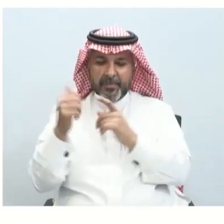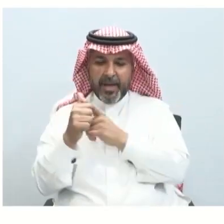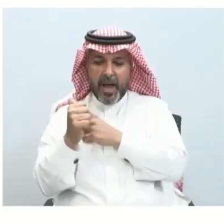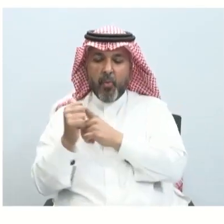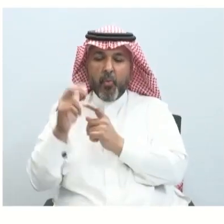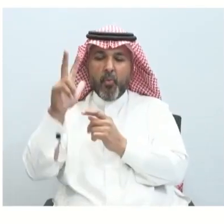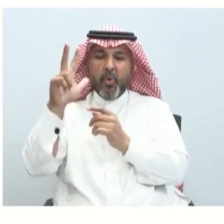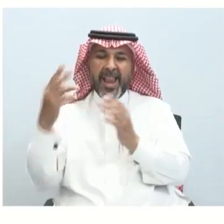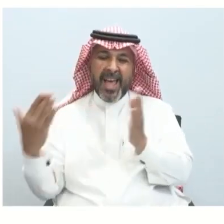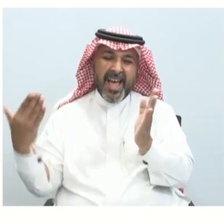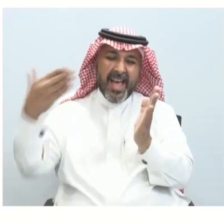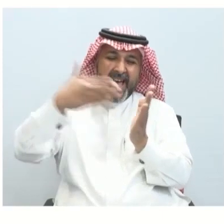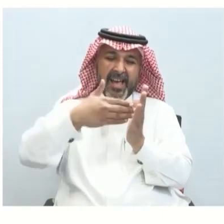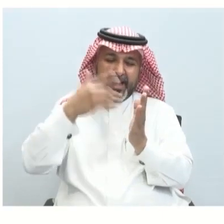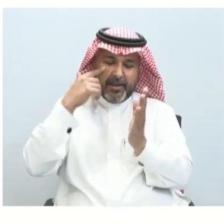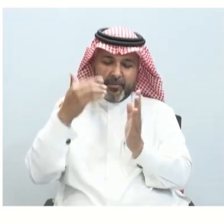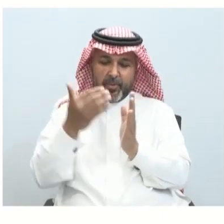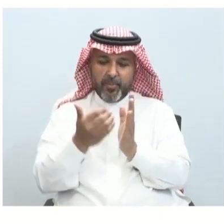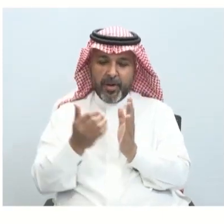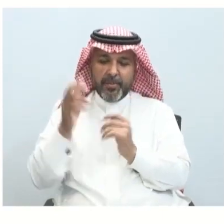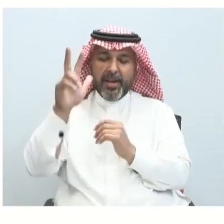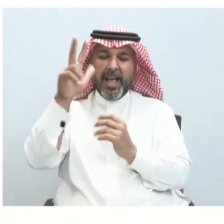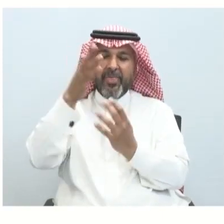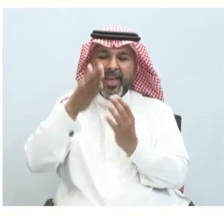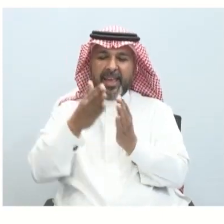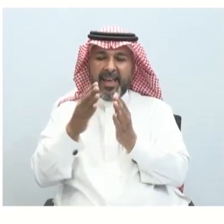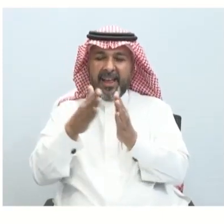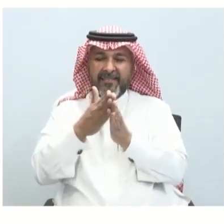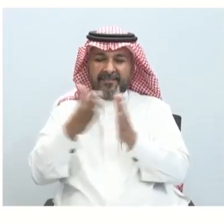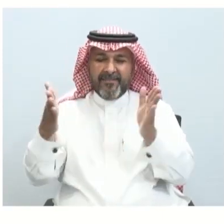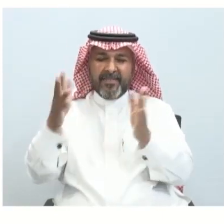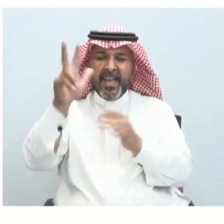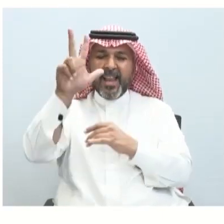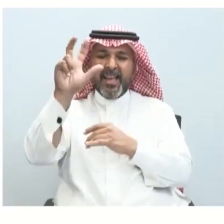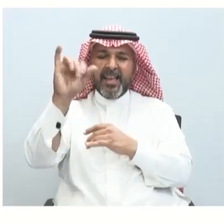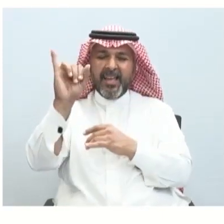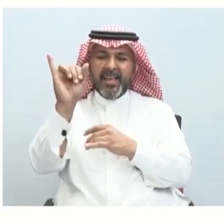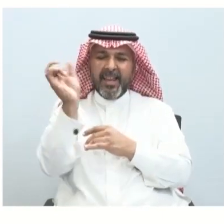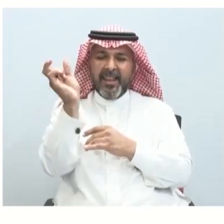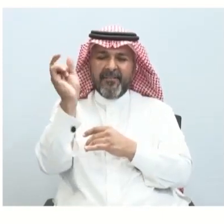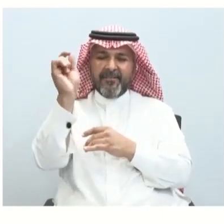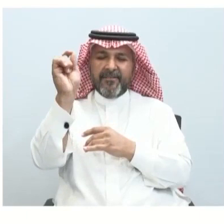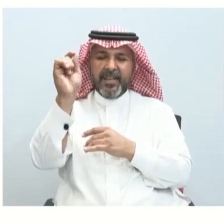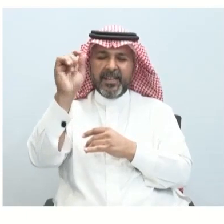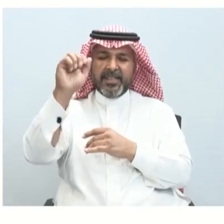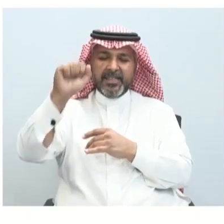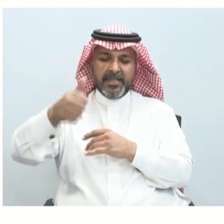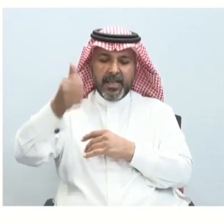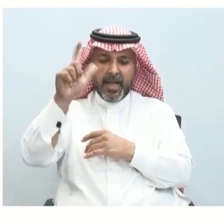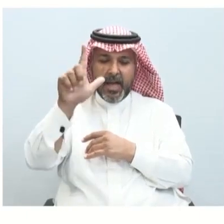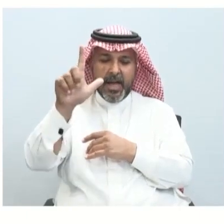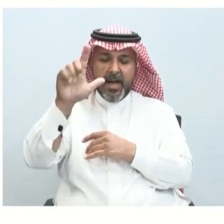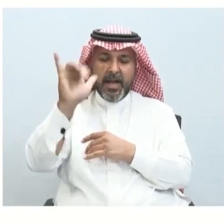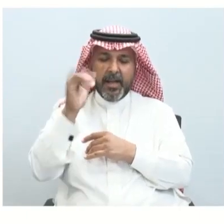الطور الانفصالي والطور الاستوائي ايضا الطور التمهيدي وعندما نذكرها بالترتيب الطور التمهيدي ثم